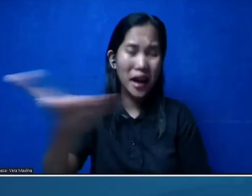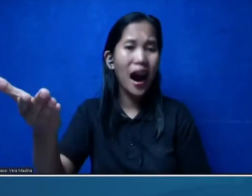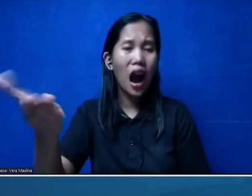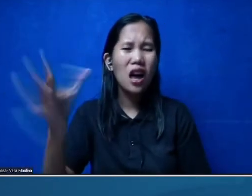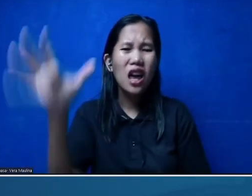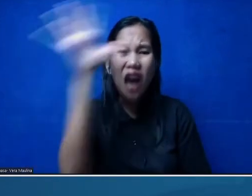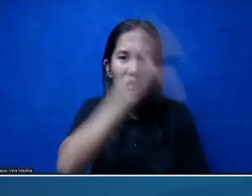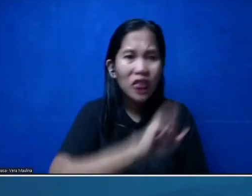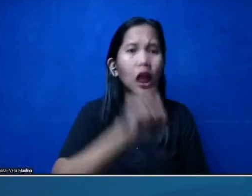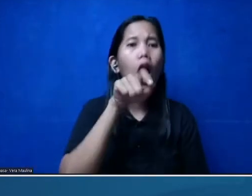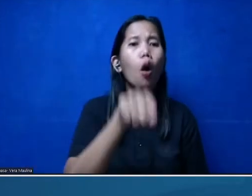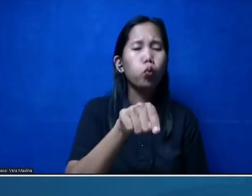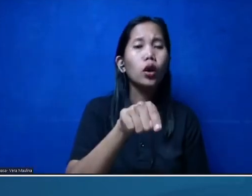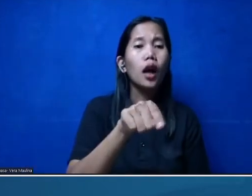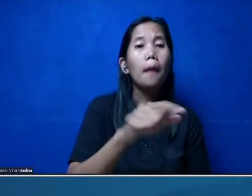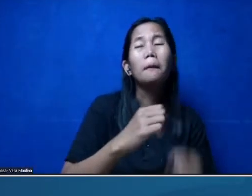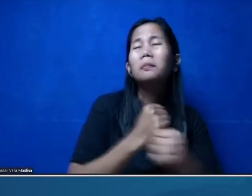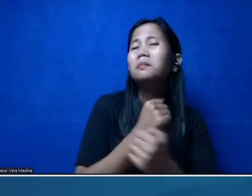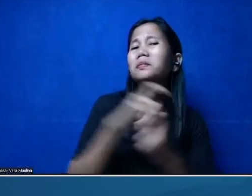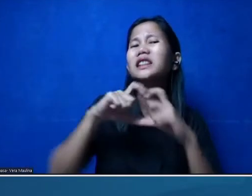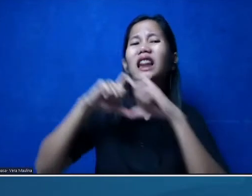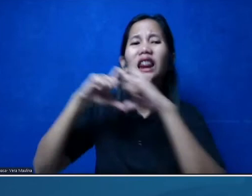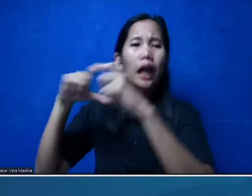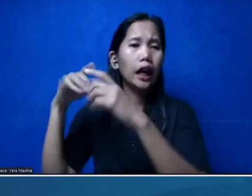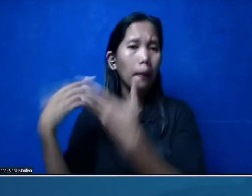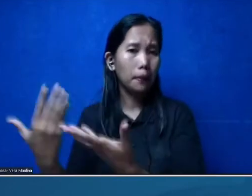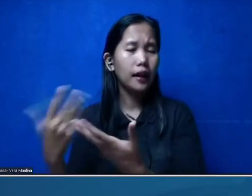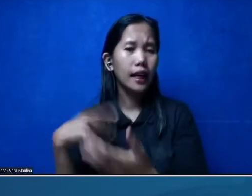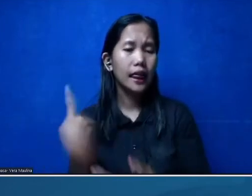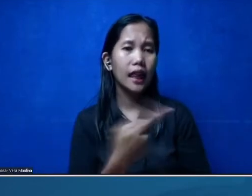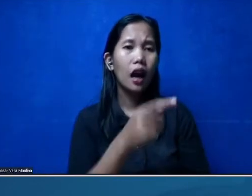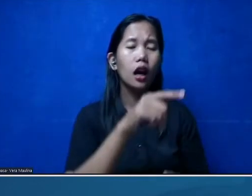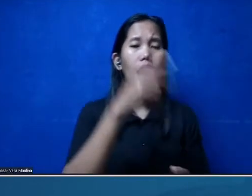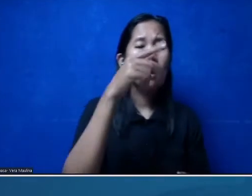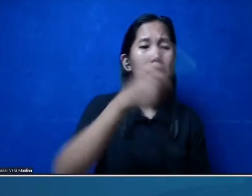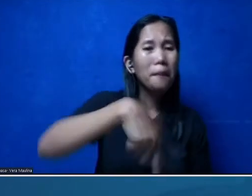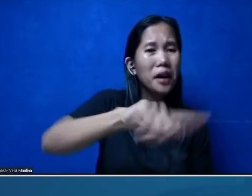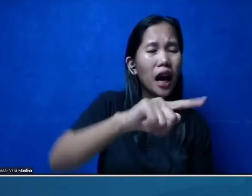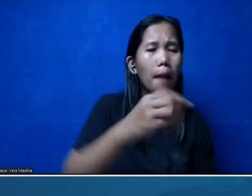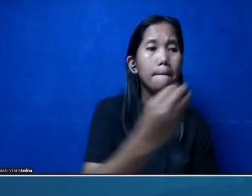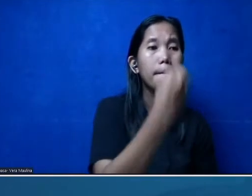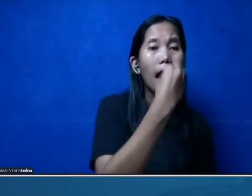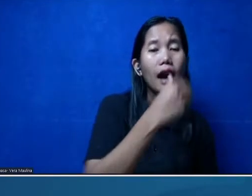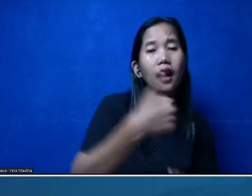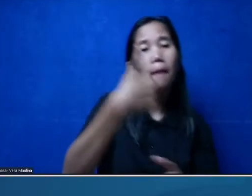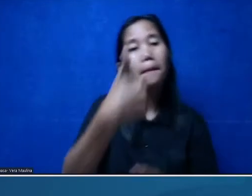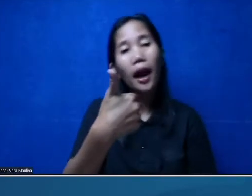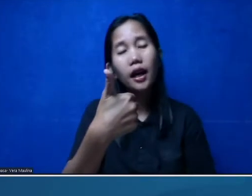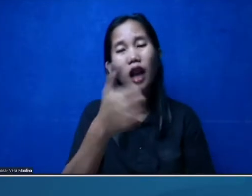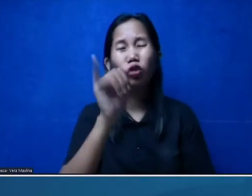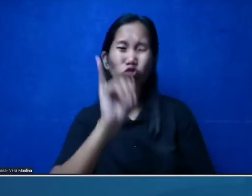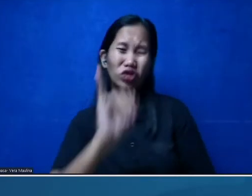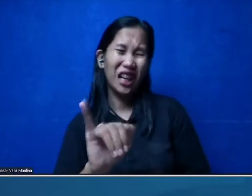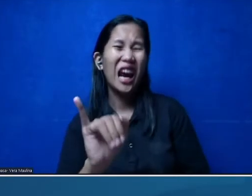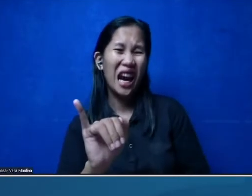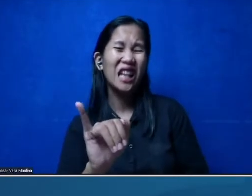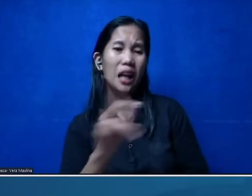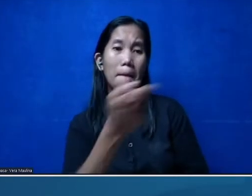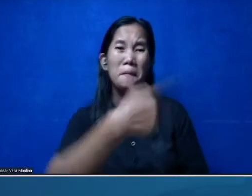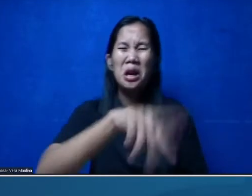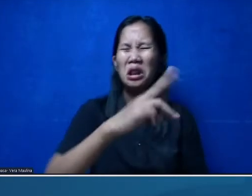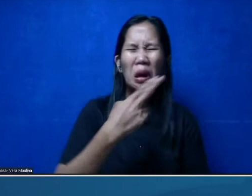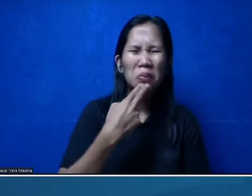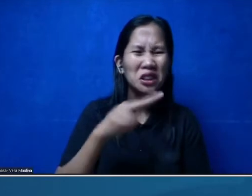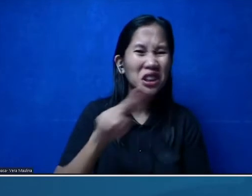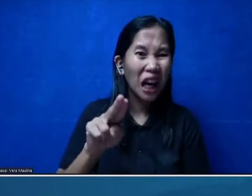percaya firman Tuhan mereka terjebak dengan kata-kata setan dan mereka sudah melanggar perintah Tuhan mereka berbuat dosa